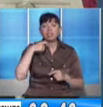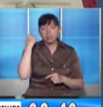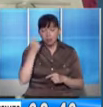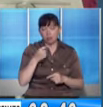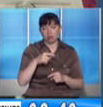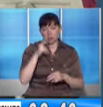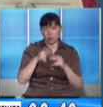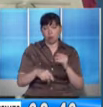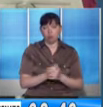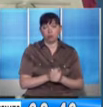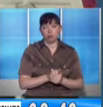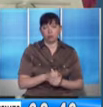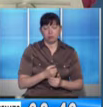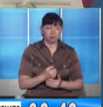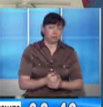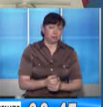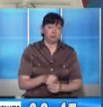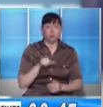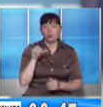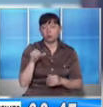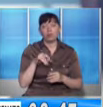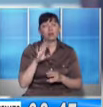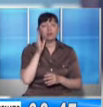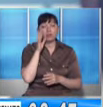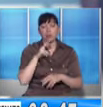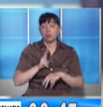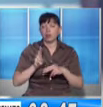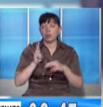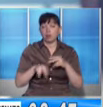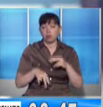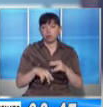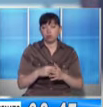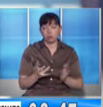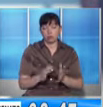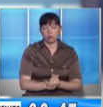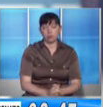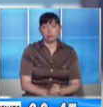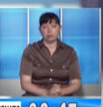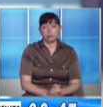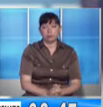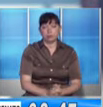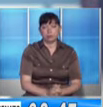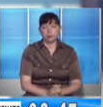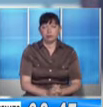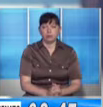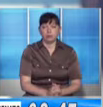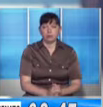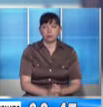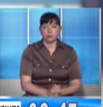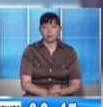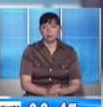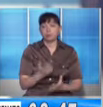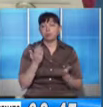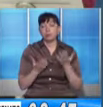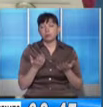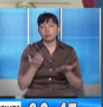cei din pielea de miel sub culoarea pasului? Doamna Grițco, dumneavoastră, nu mai aveți timp, v-ați consumat mai mult decât bine era prevăzut.